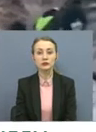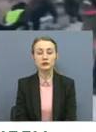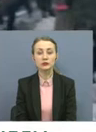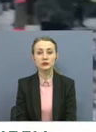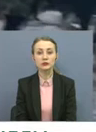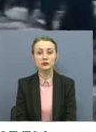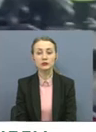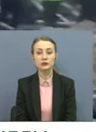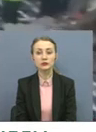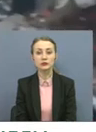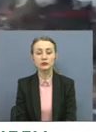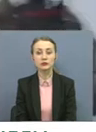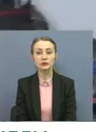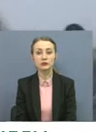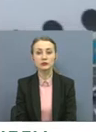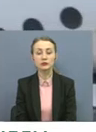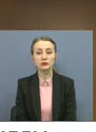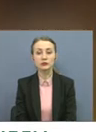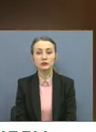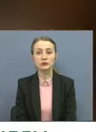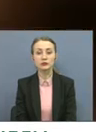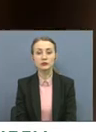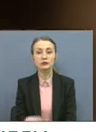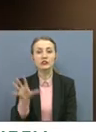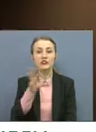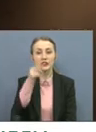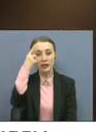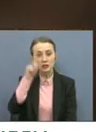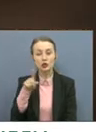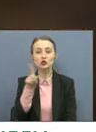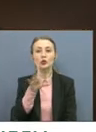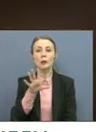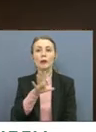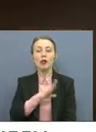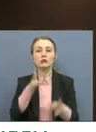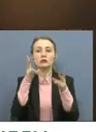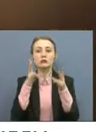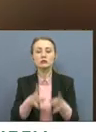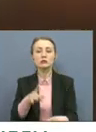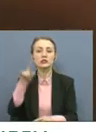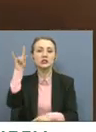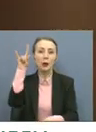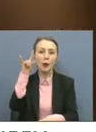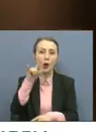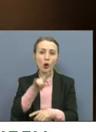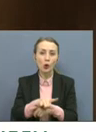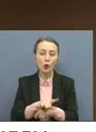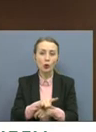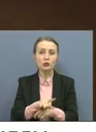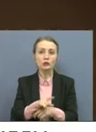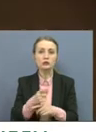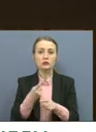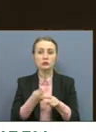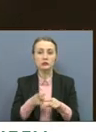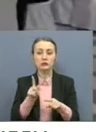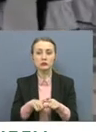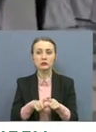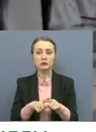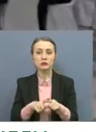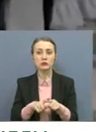Тоқаевтың жарлығымен келесі күн, яғни 28 желтоқсан аза тұту күні болып жарияланып, республика бойынша ойын-сауық іс-шаралары кейінге шегерілген